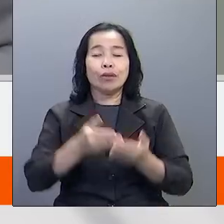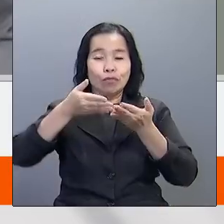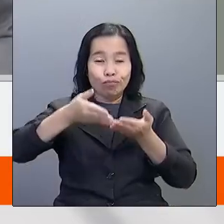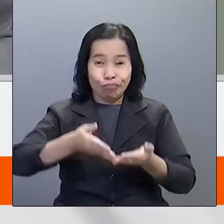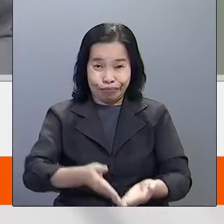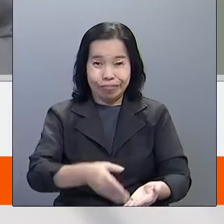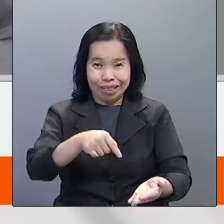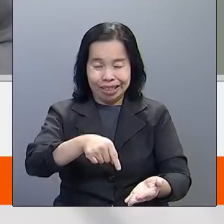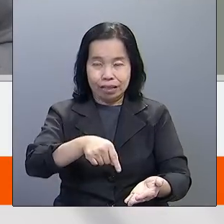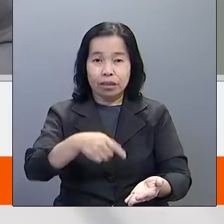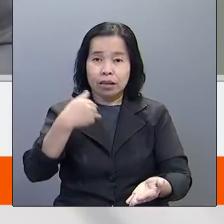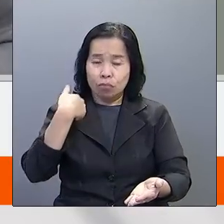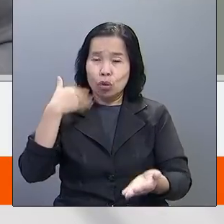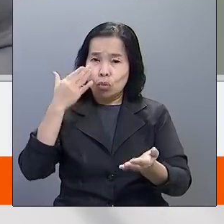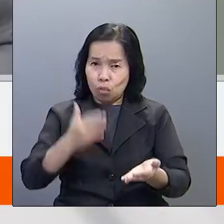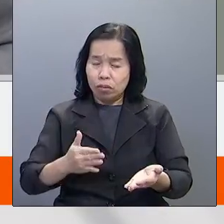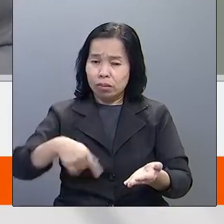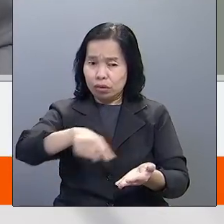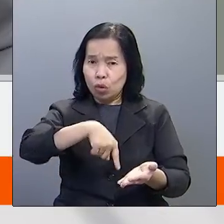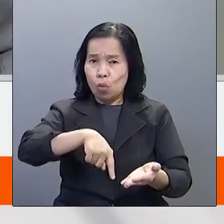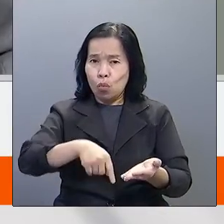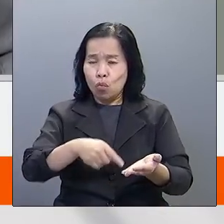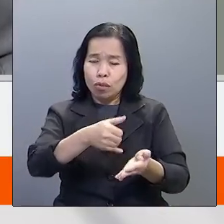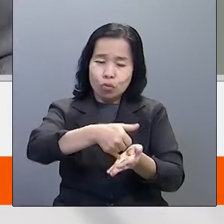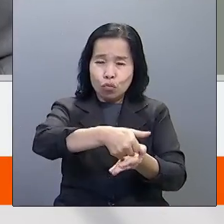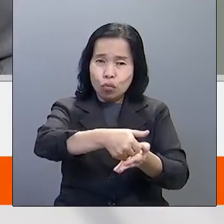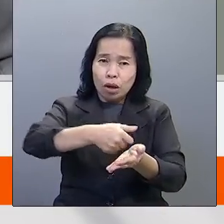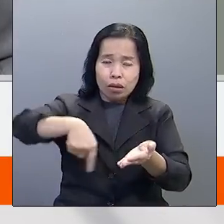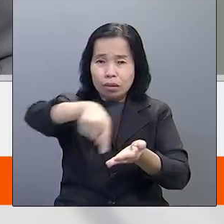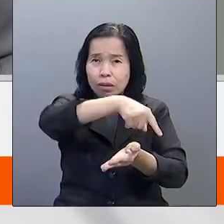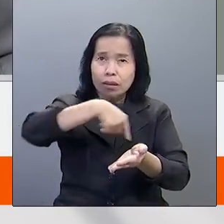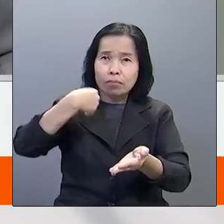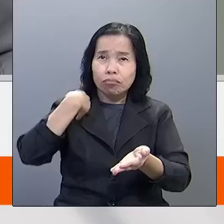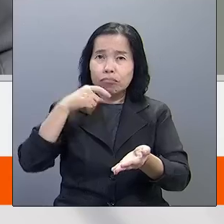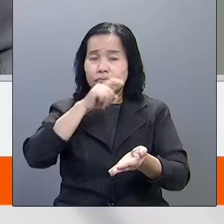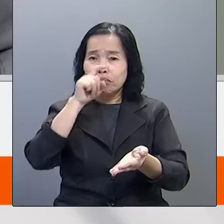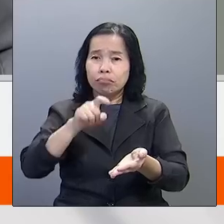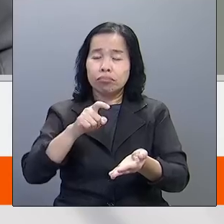หมคะว่าอาจจะยังมีกำลังพลที่ตกค้างอยู่ในบริเวณนั้นนะคะ